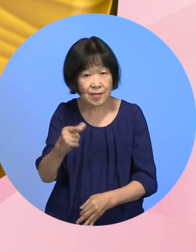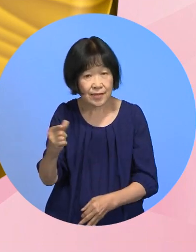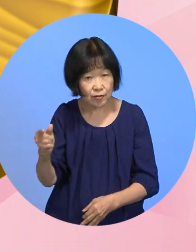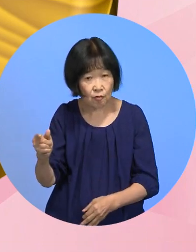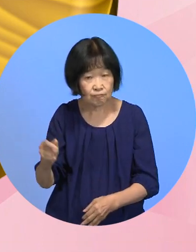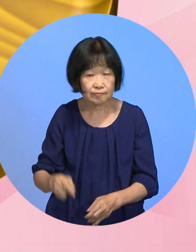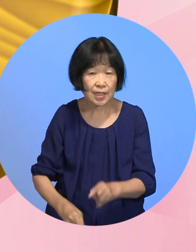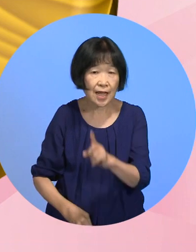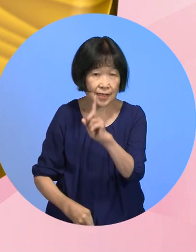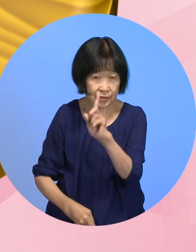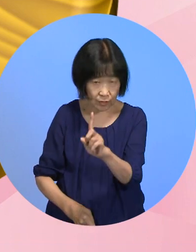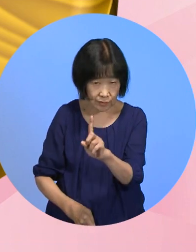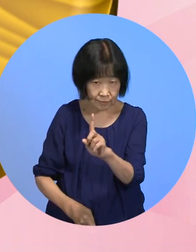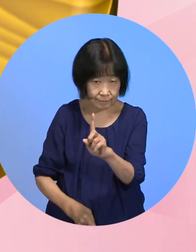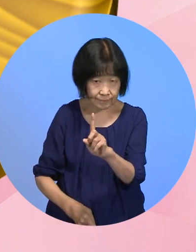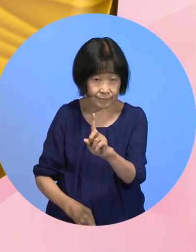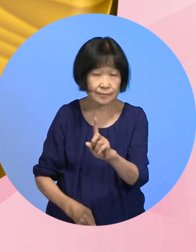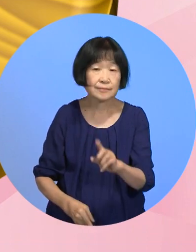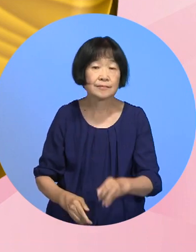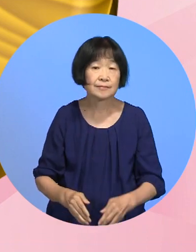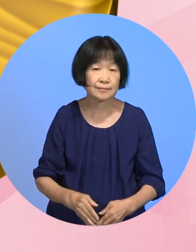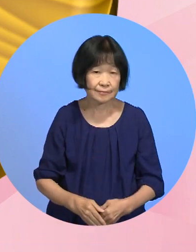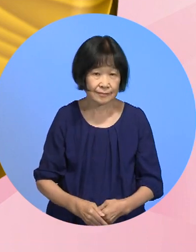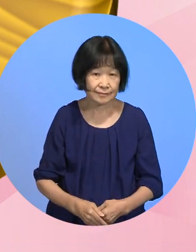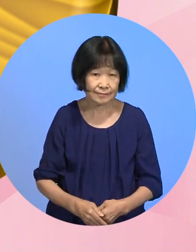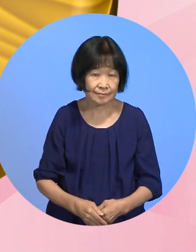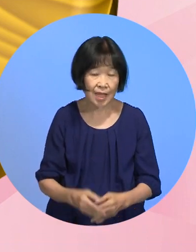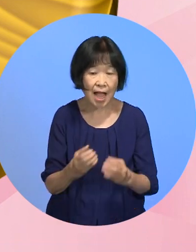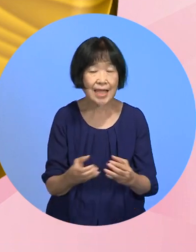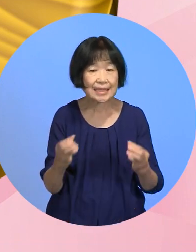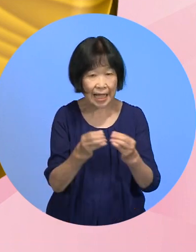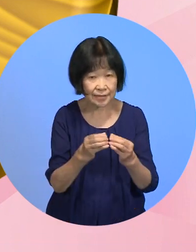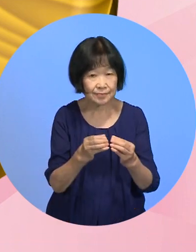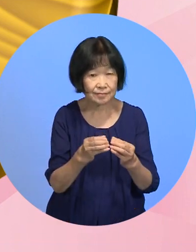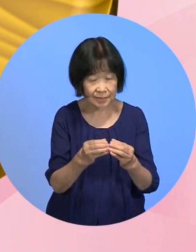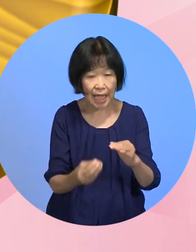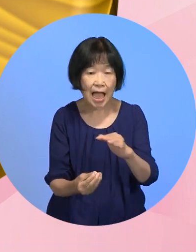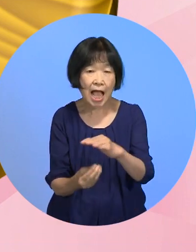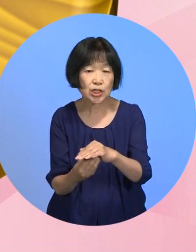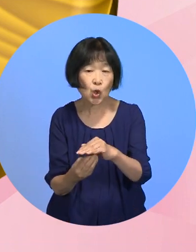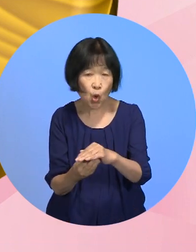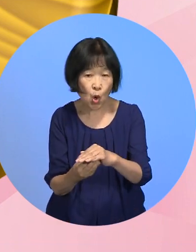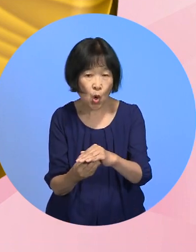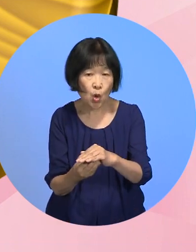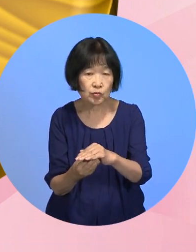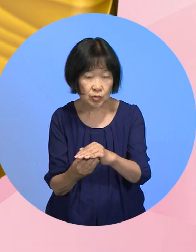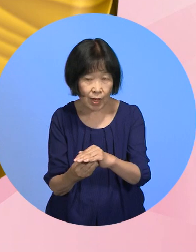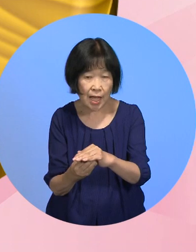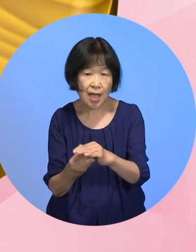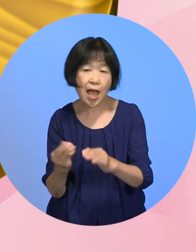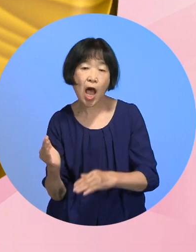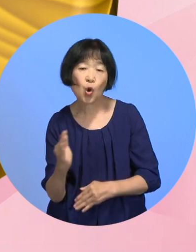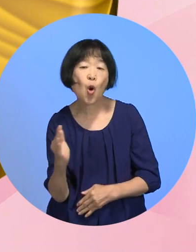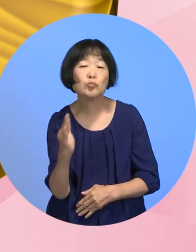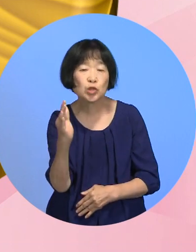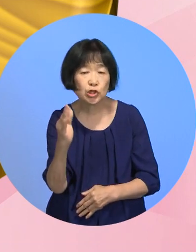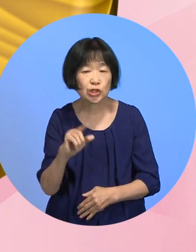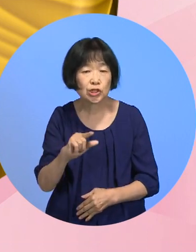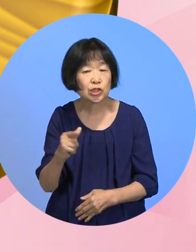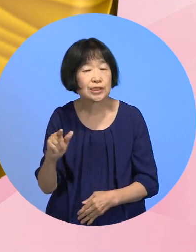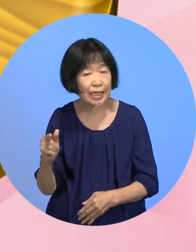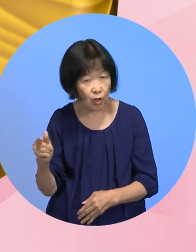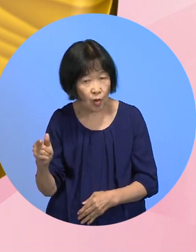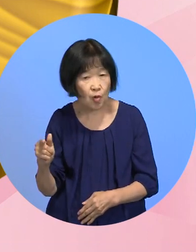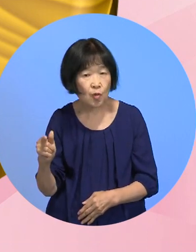質の源になる主菜が1皿、野菜、キノコ類、あと海藻類などビタミン、ミネラルの